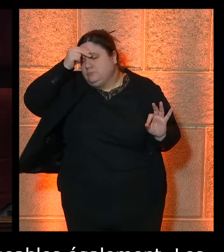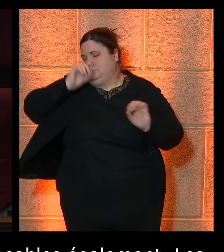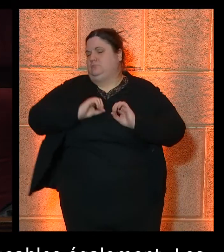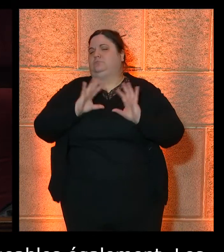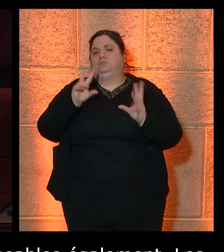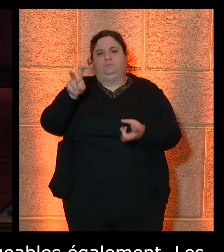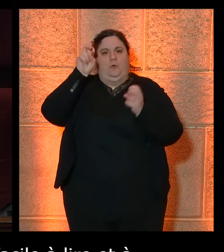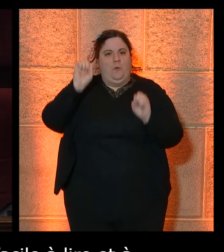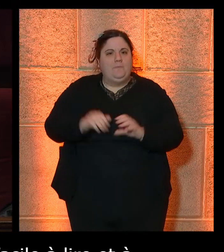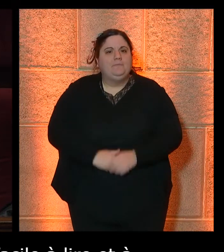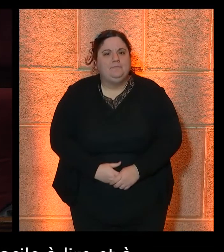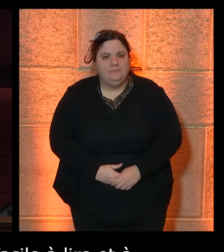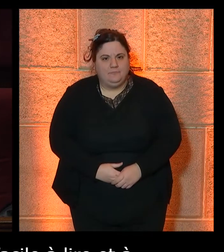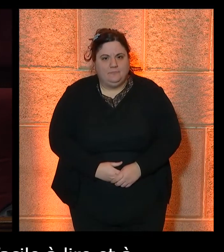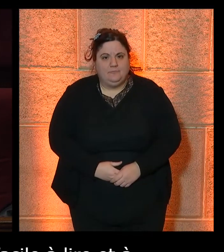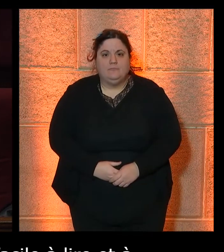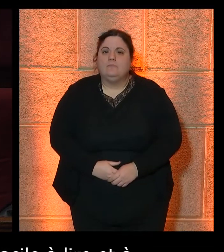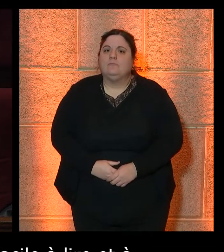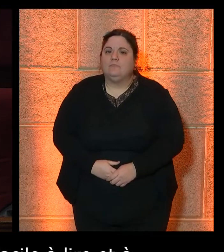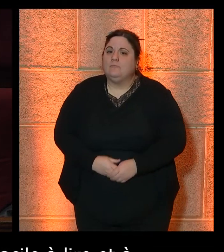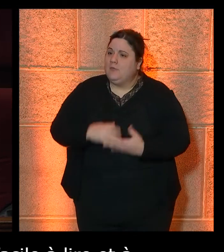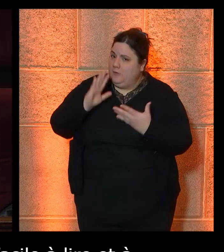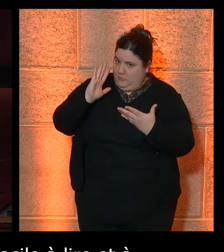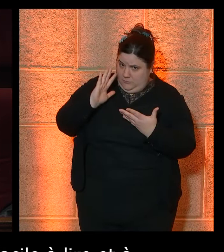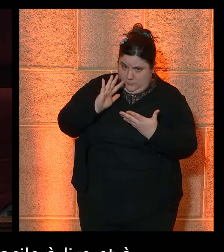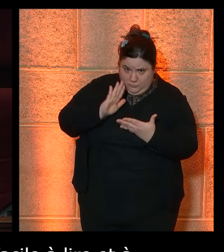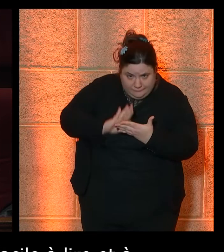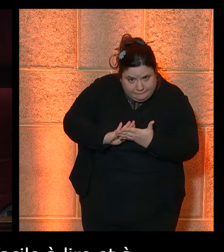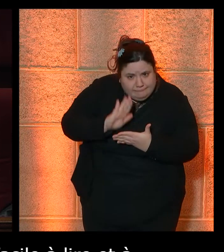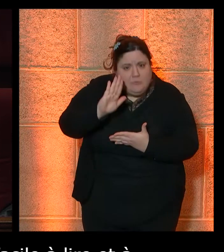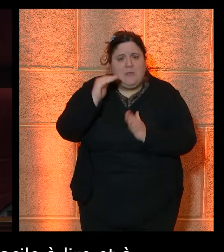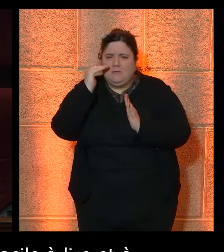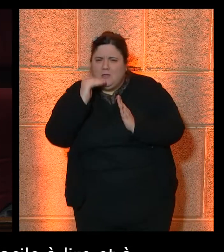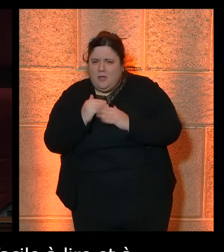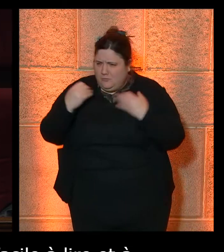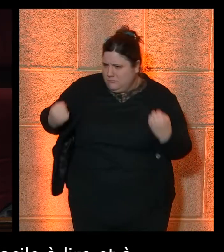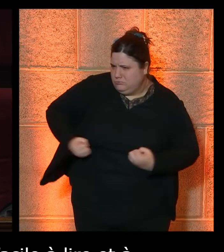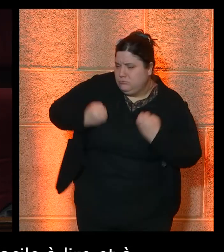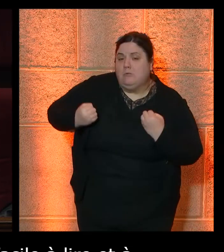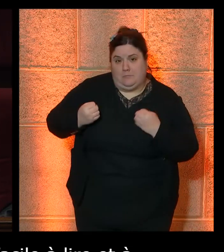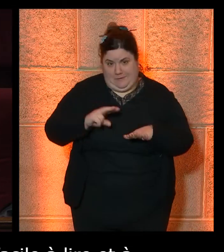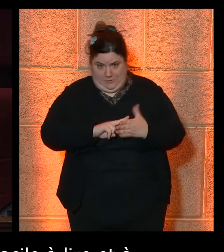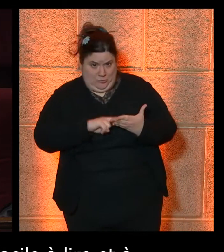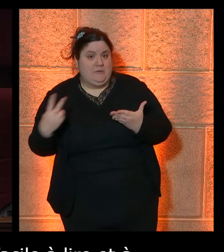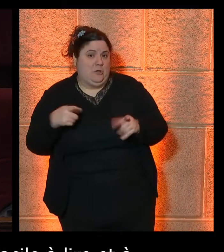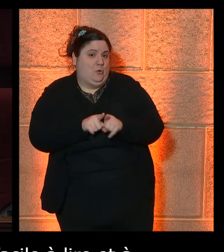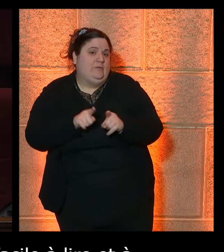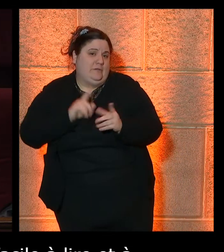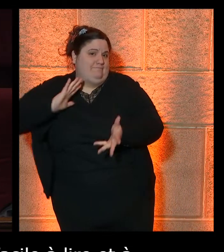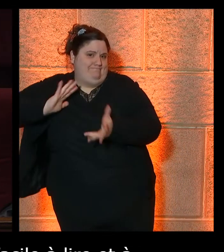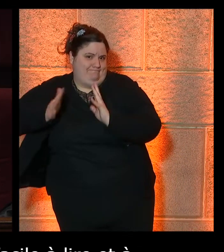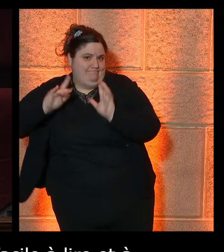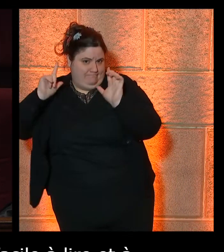Profession de foi et programme en langue des signes française, c'est là